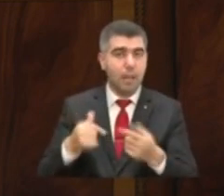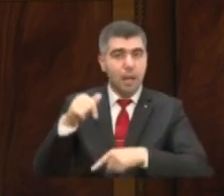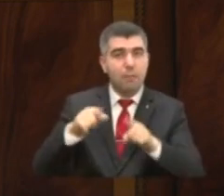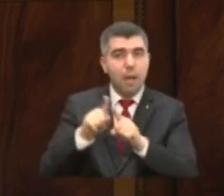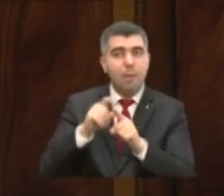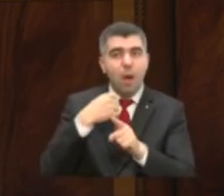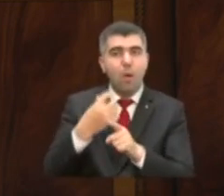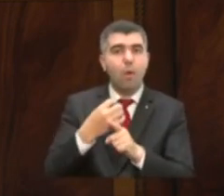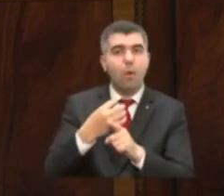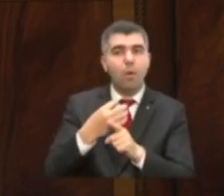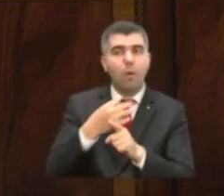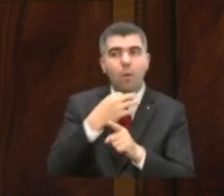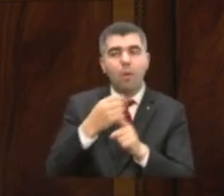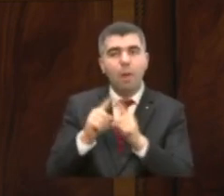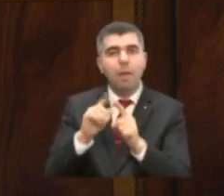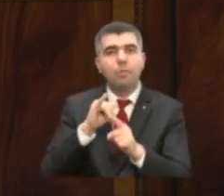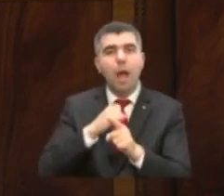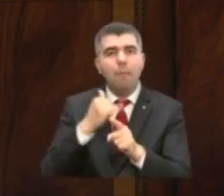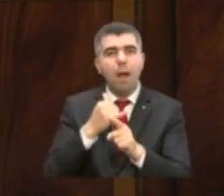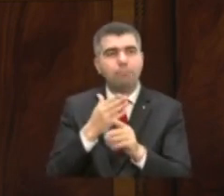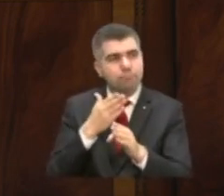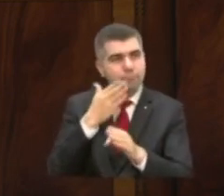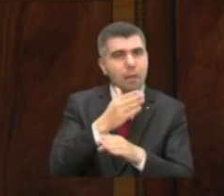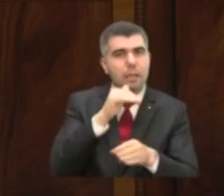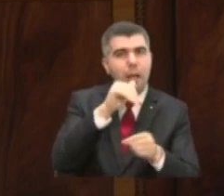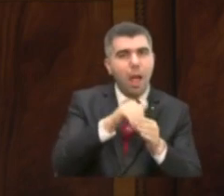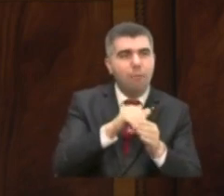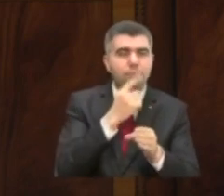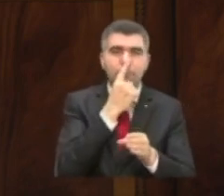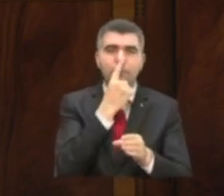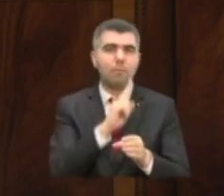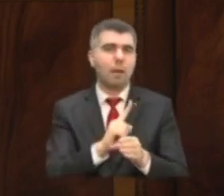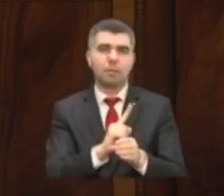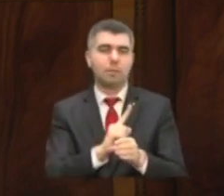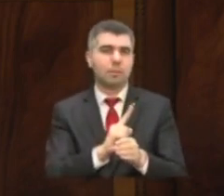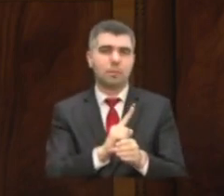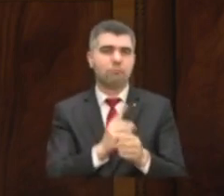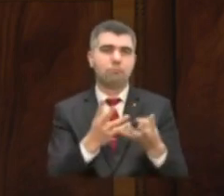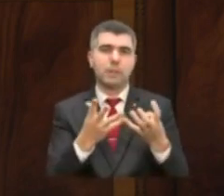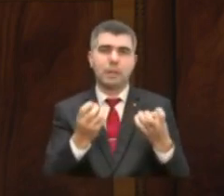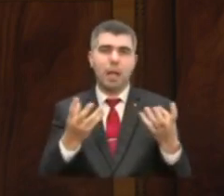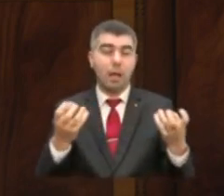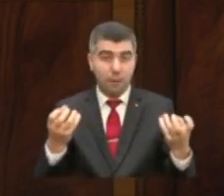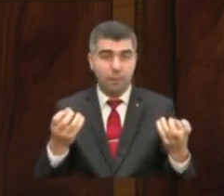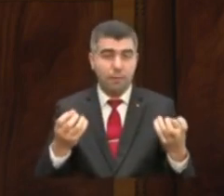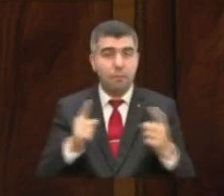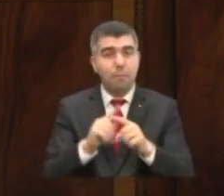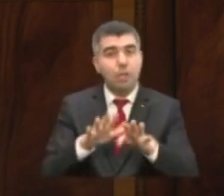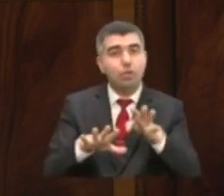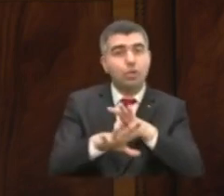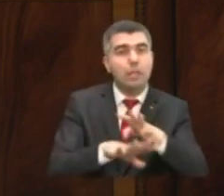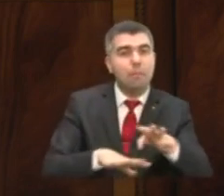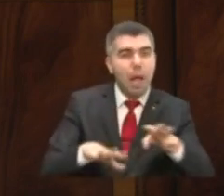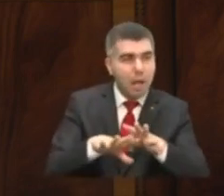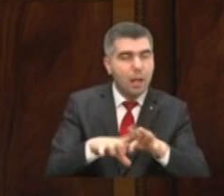في المؤسسة تتراجع بشكل كبير جدا، أزمة اقتصادية كبيرة جدا، أزمة اجتماعية